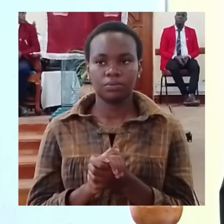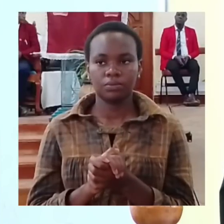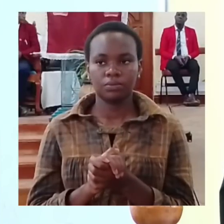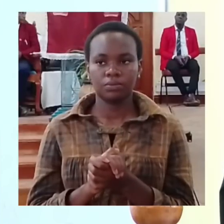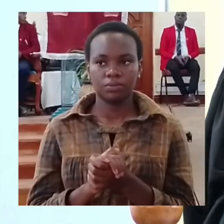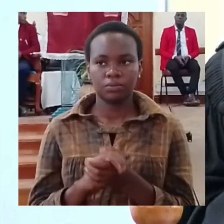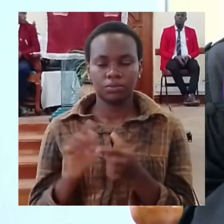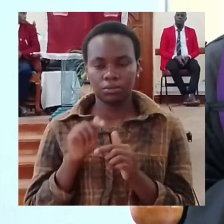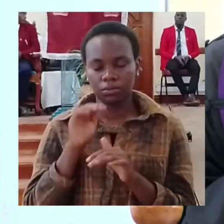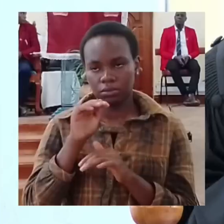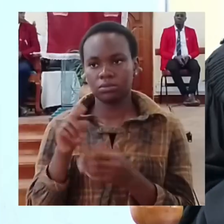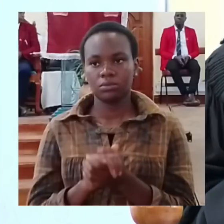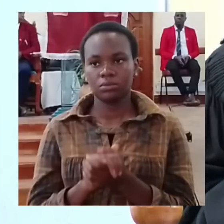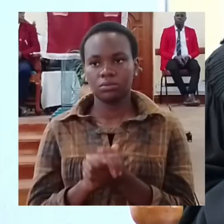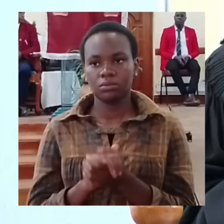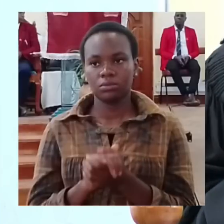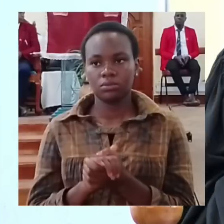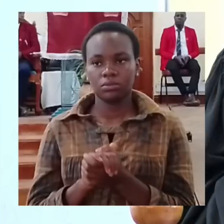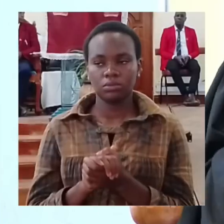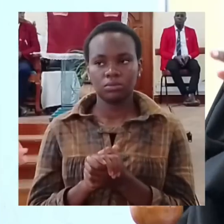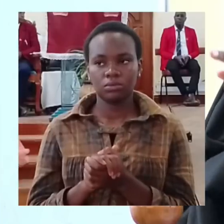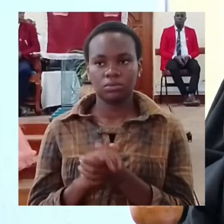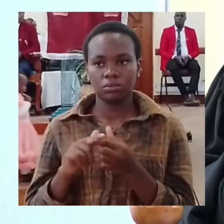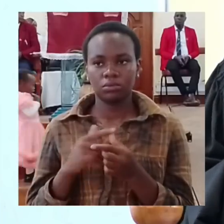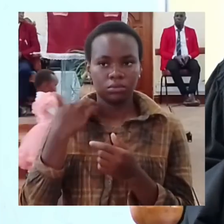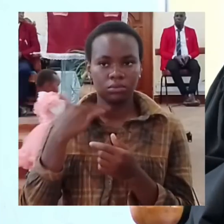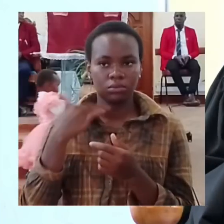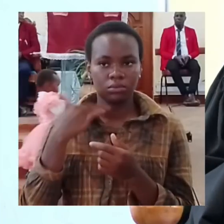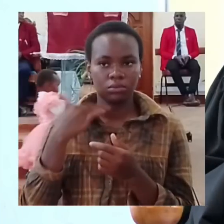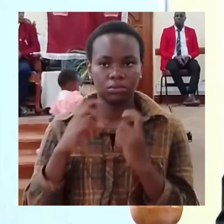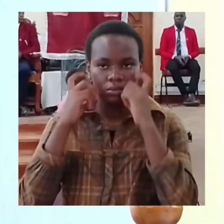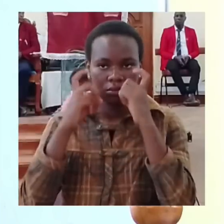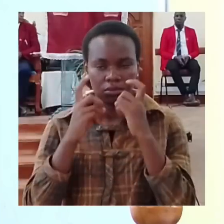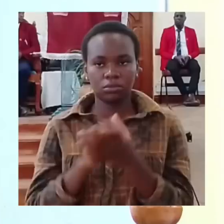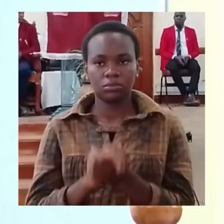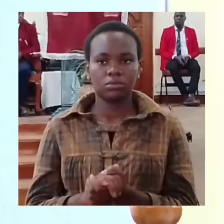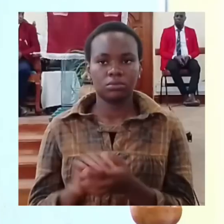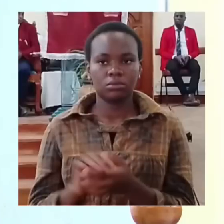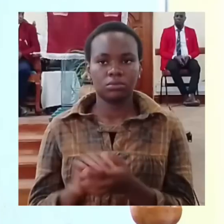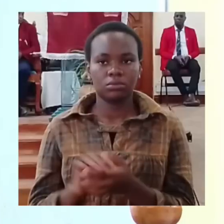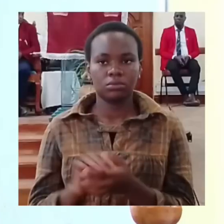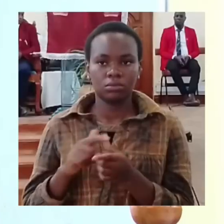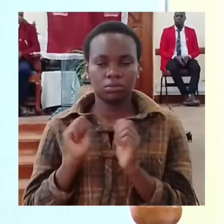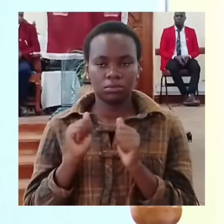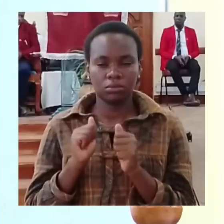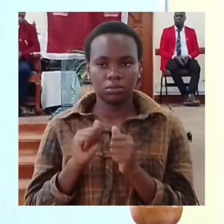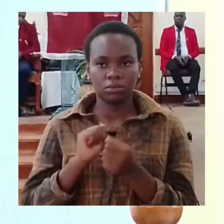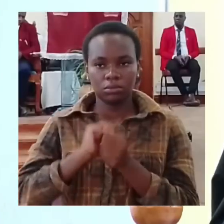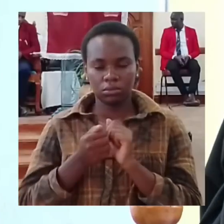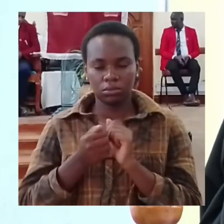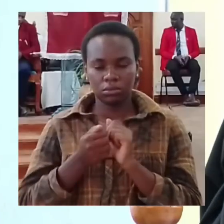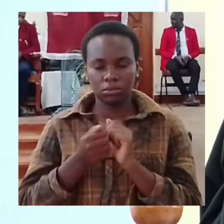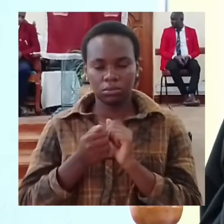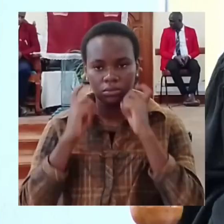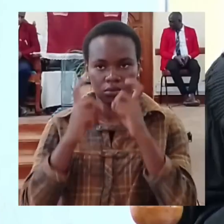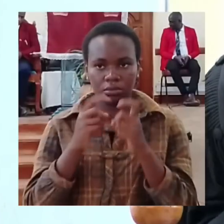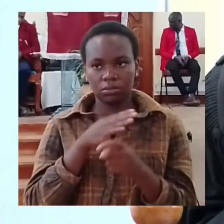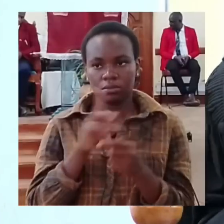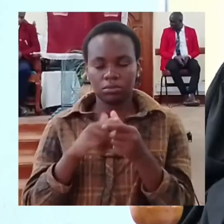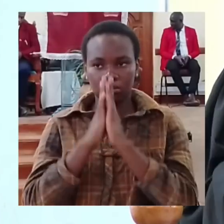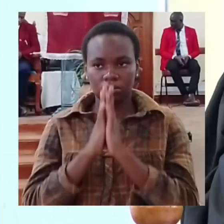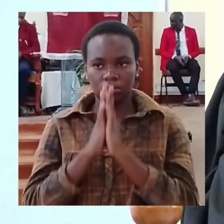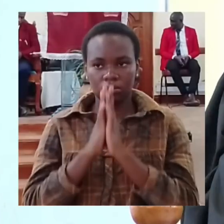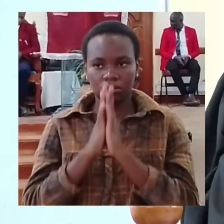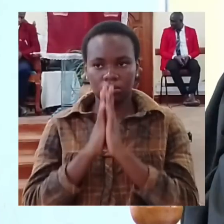Ndirenda gũkũria atĩrĩrĩ, nĩ ũthũire mehia maku, nĩ ũtiganaga na mehia maku, nĩ